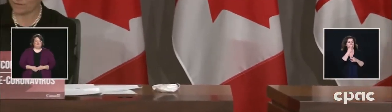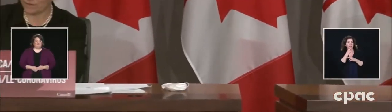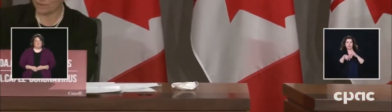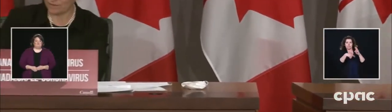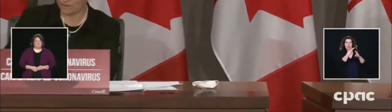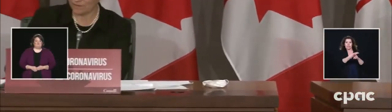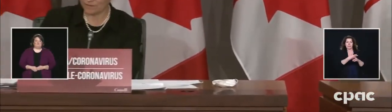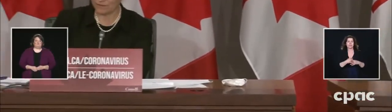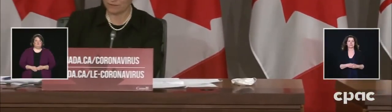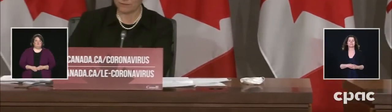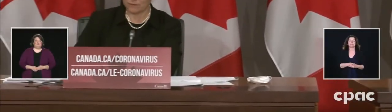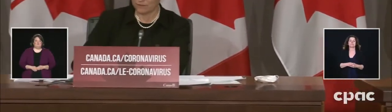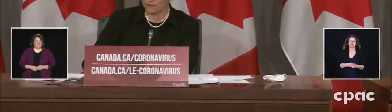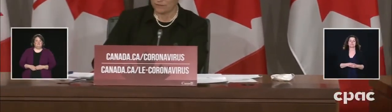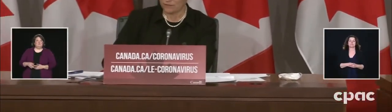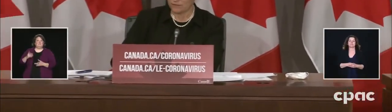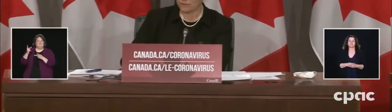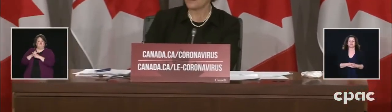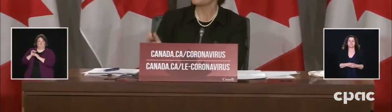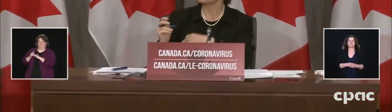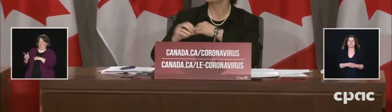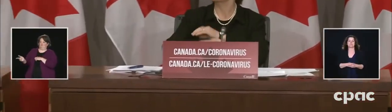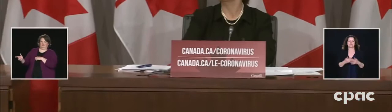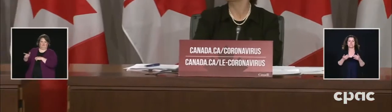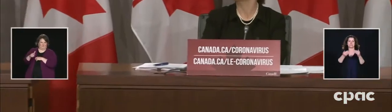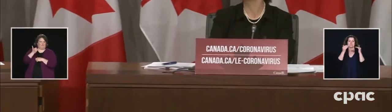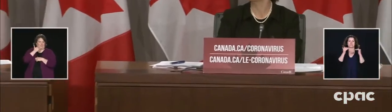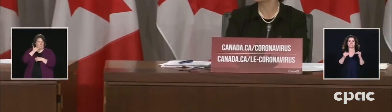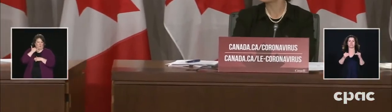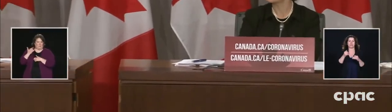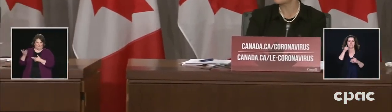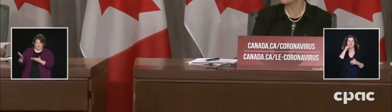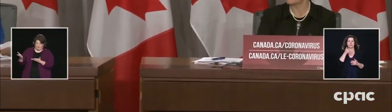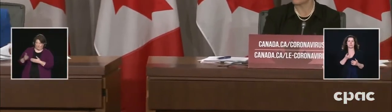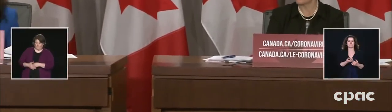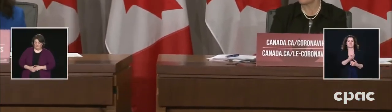turn to the room. Operator, over to you.